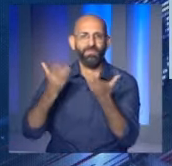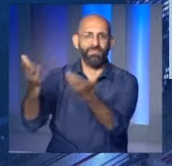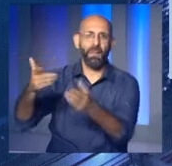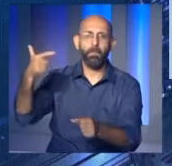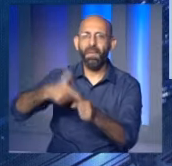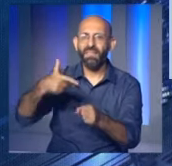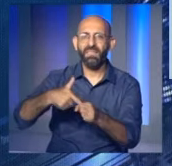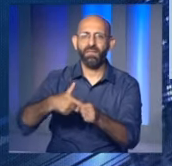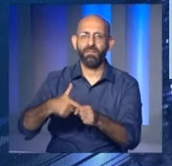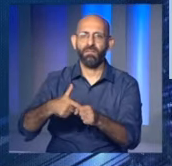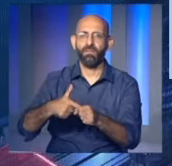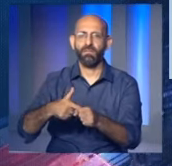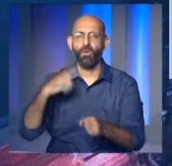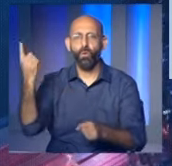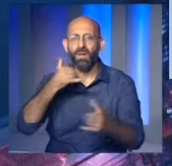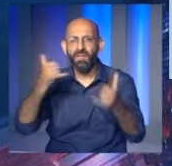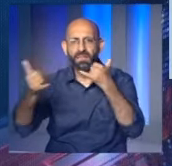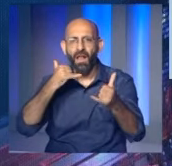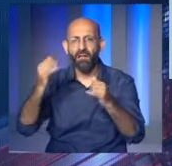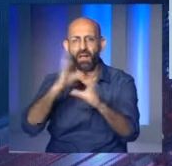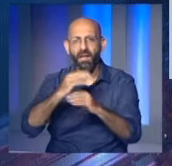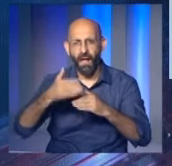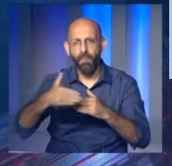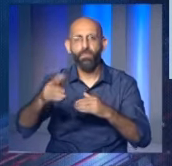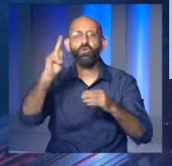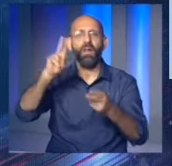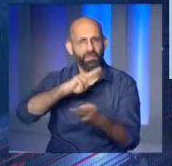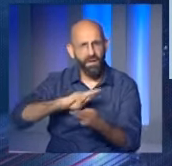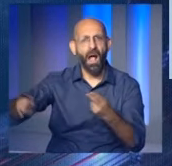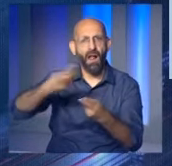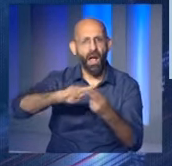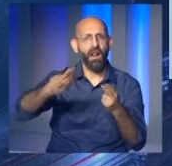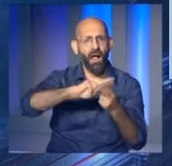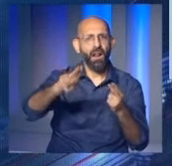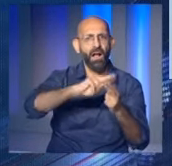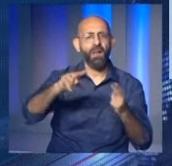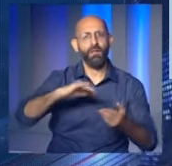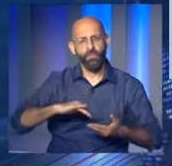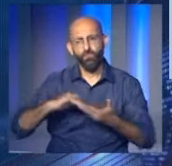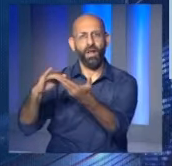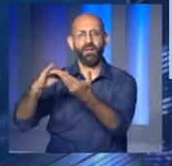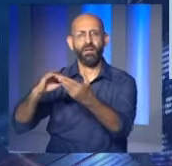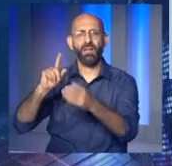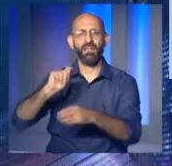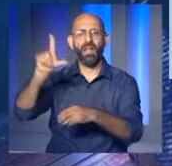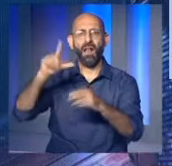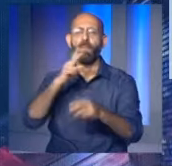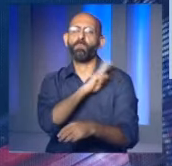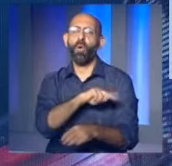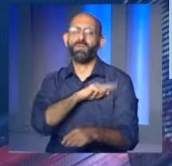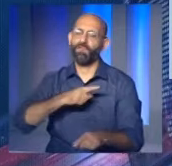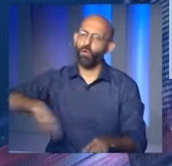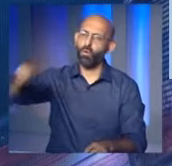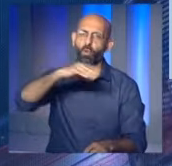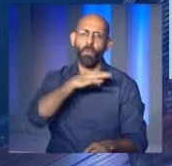ذلك تأمين صفائح البنزين والمثابرة، إضافة إلى متأخرات من خلال اتصالات ستتكثف في الأيام المقبلة